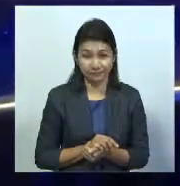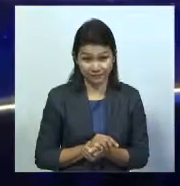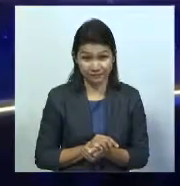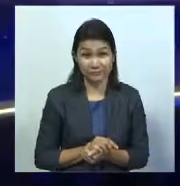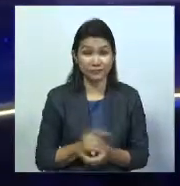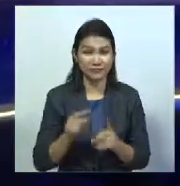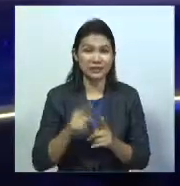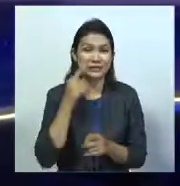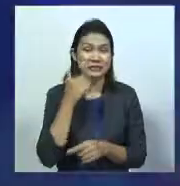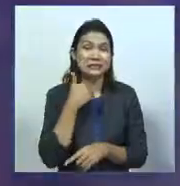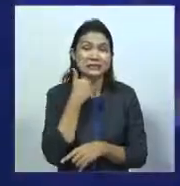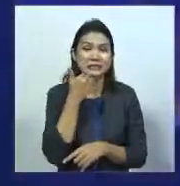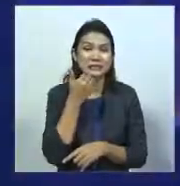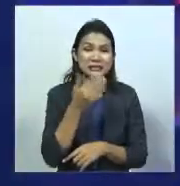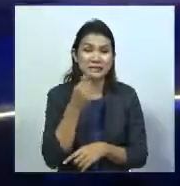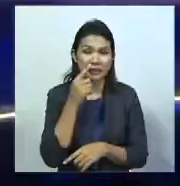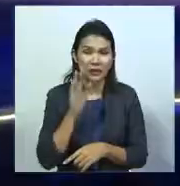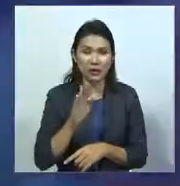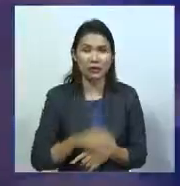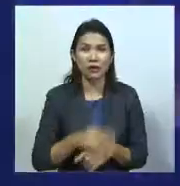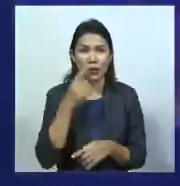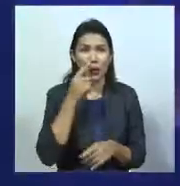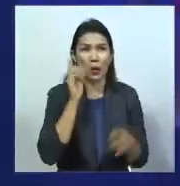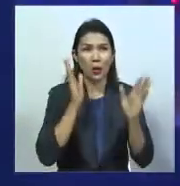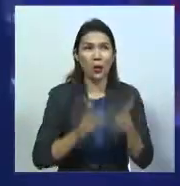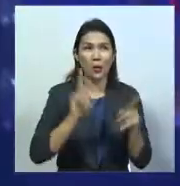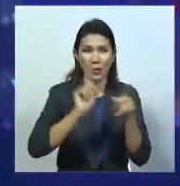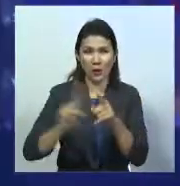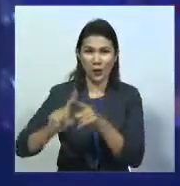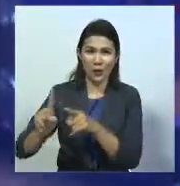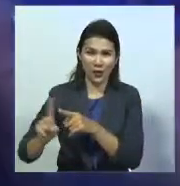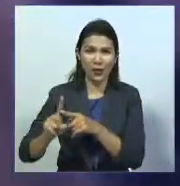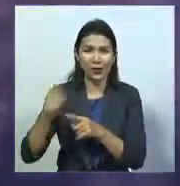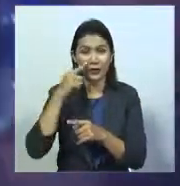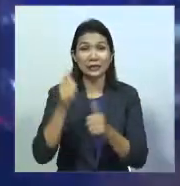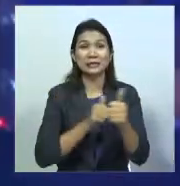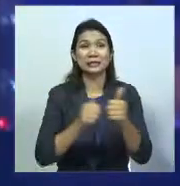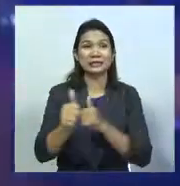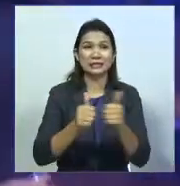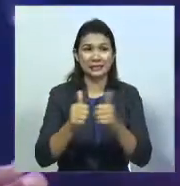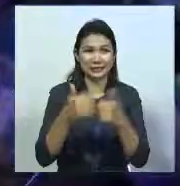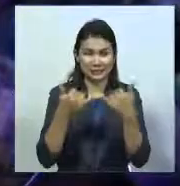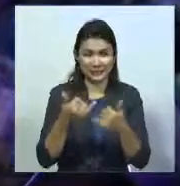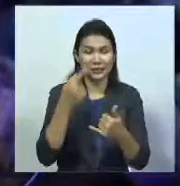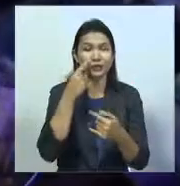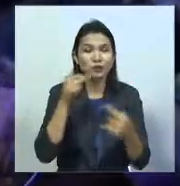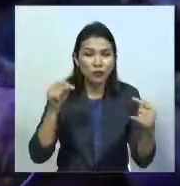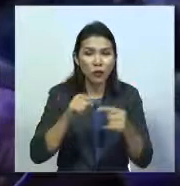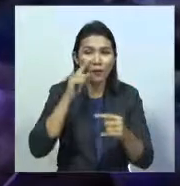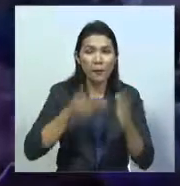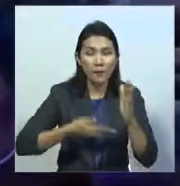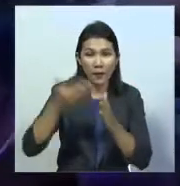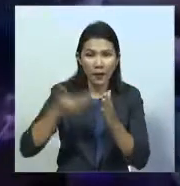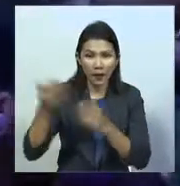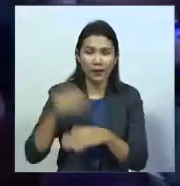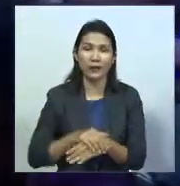เนี่ยเป็นยังไงบ้างคะน้ำเสียง โอ้เรียกว่าถึงดีทุกคนนะครับที่เข้าประกวดในครั้งนี้แล้วก็สมกับที่ได้เข้ารอบม